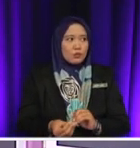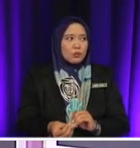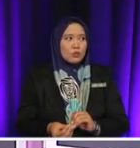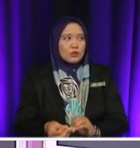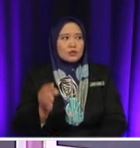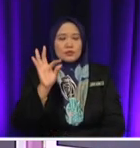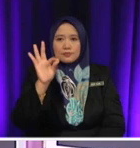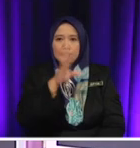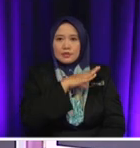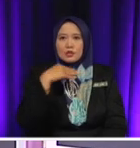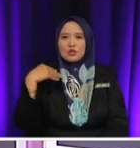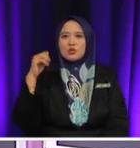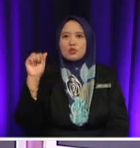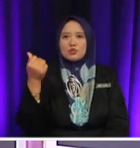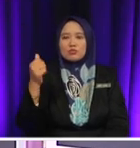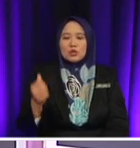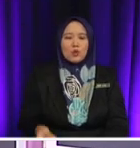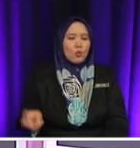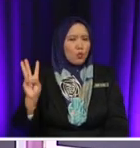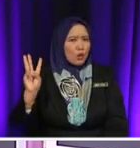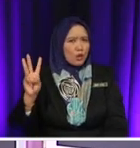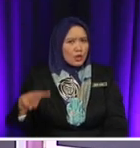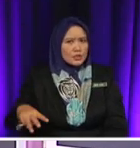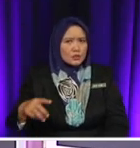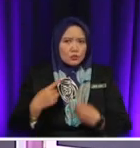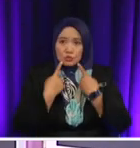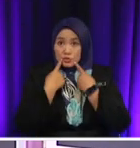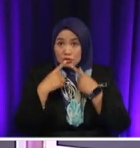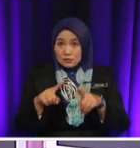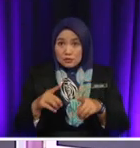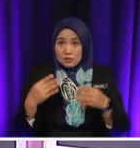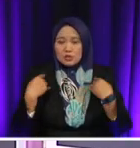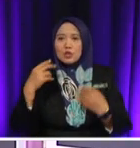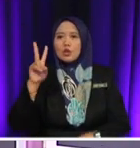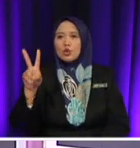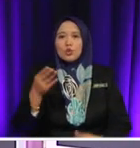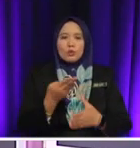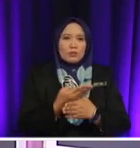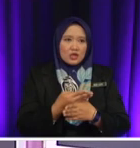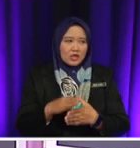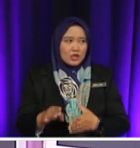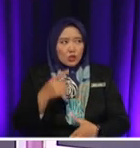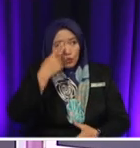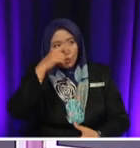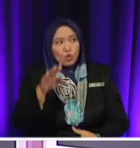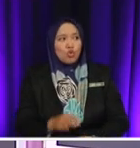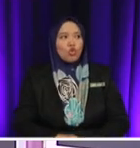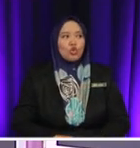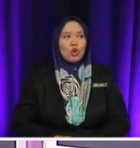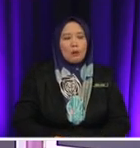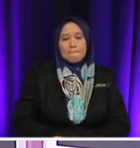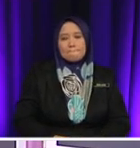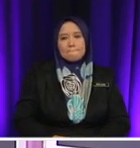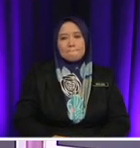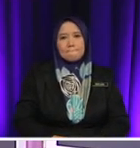Oke untuk bahagian B ni kita ada dua bahagian sebenarnya secara umumnya ada